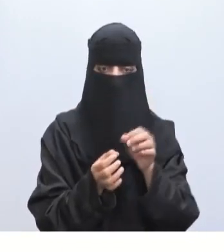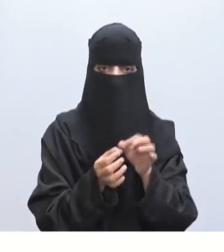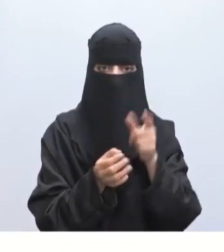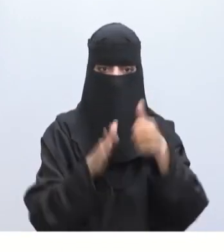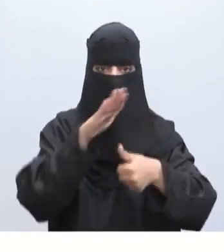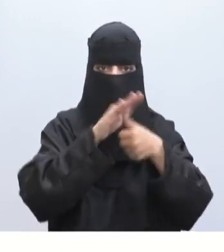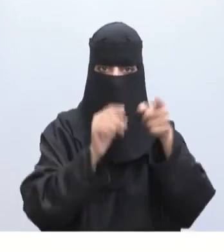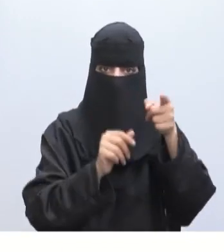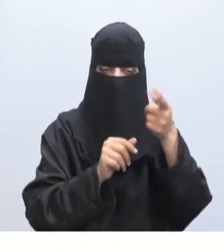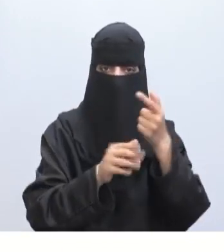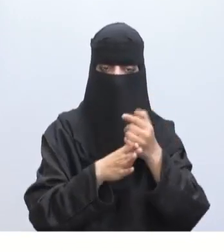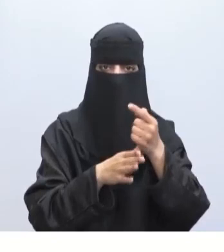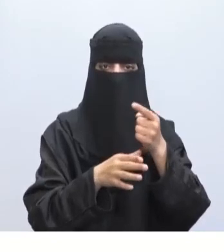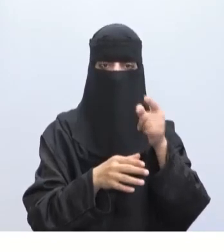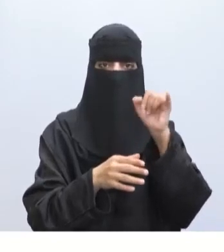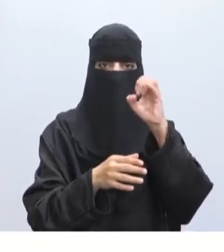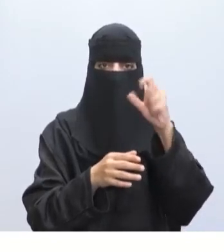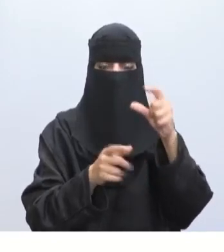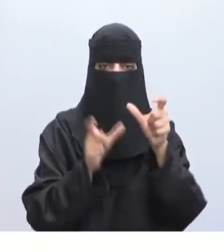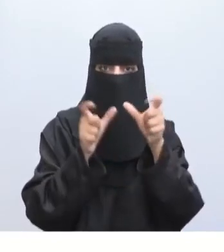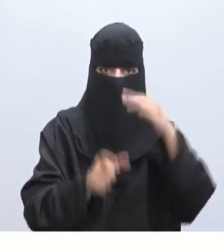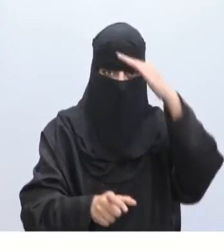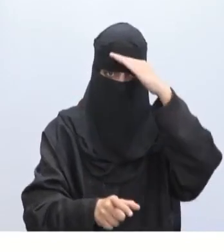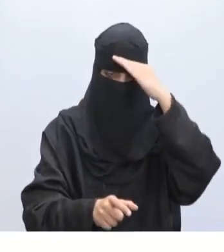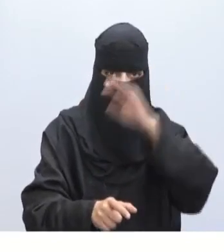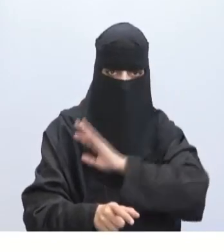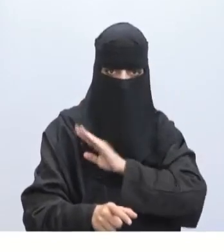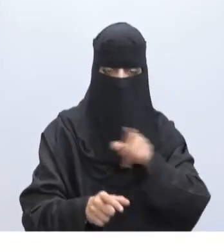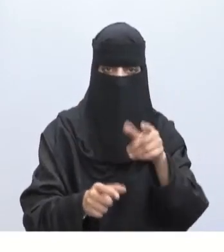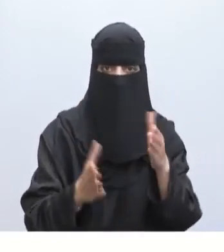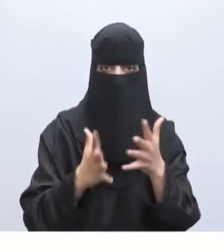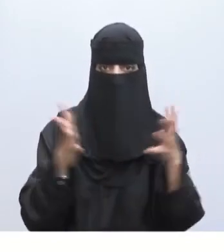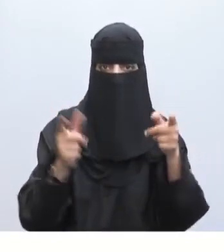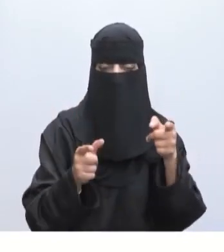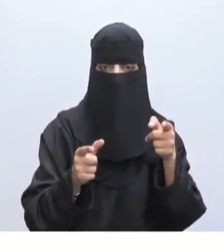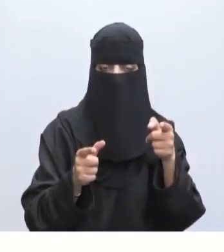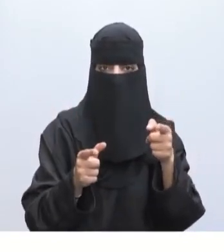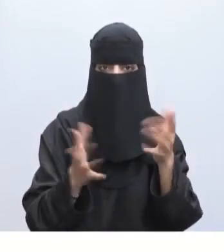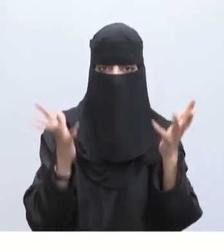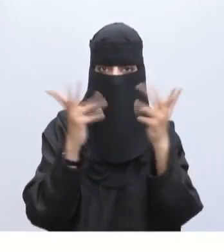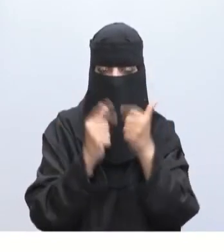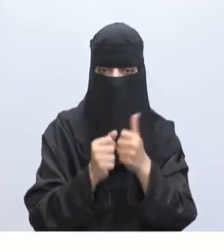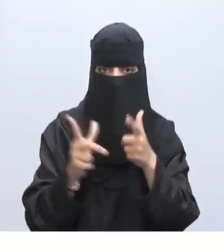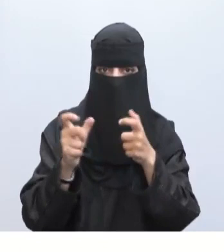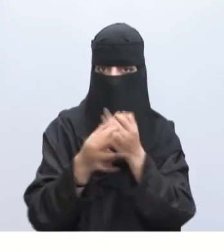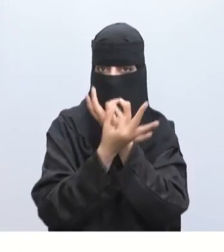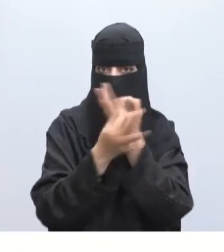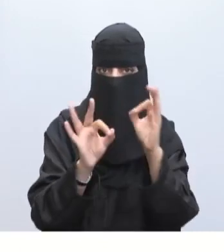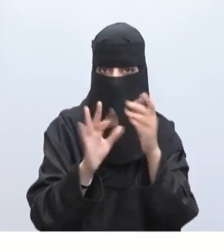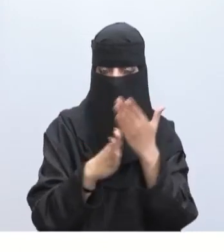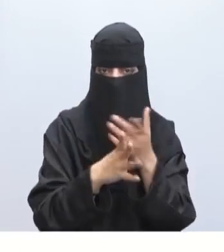محمد علي جيش ضخم ضخم بالعدد والعتاد